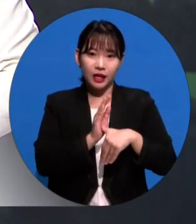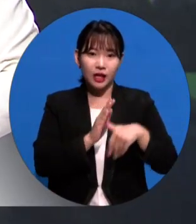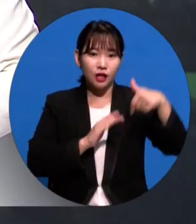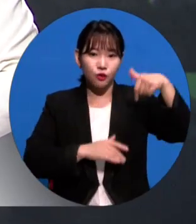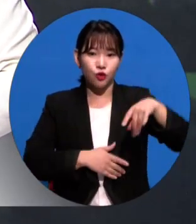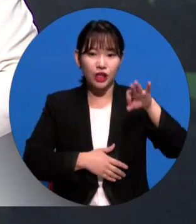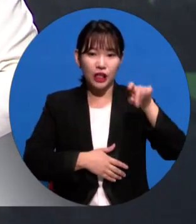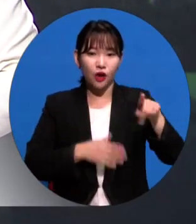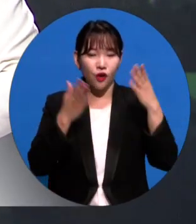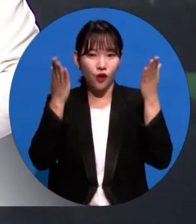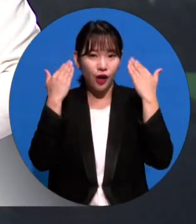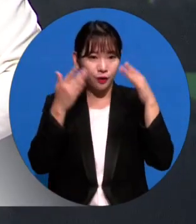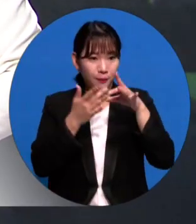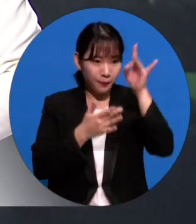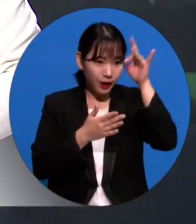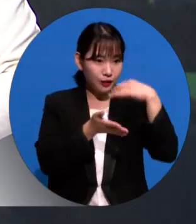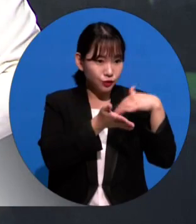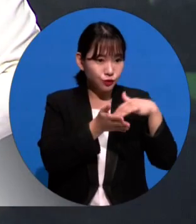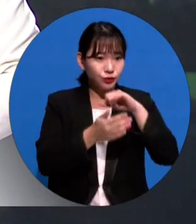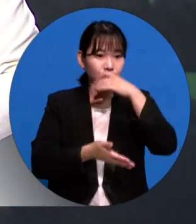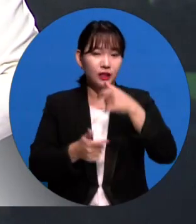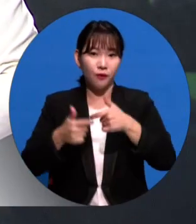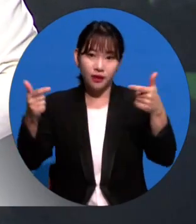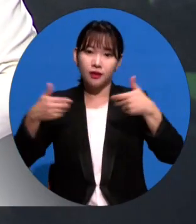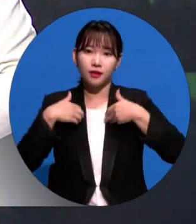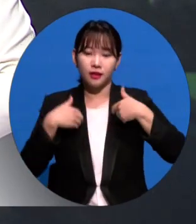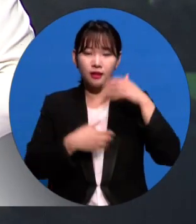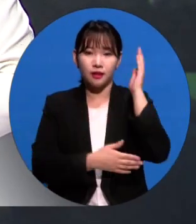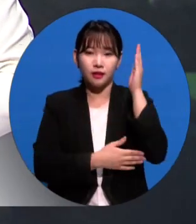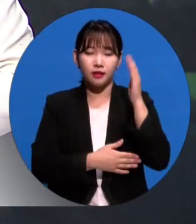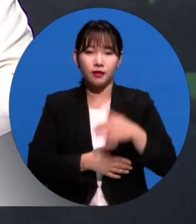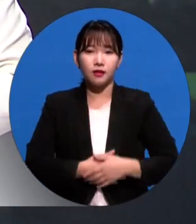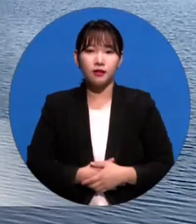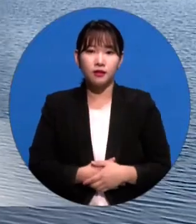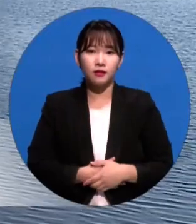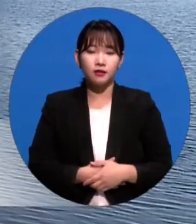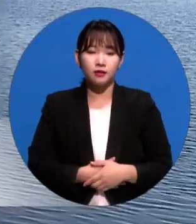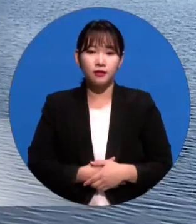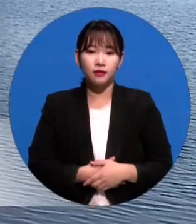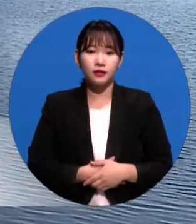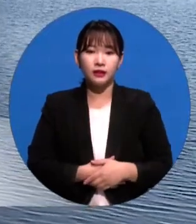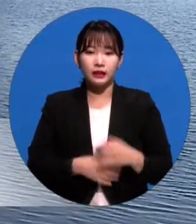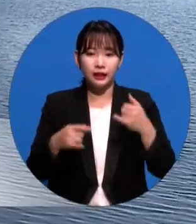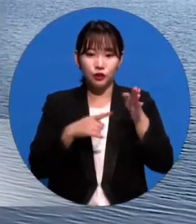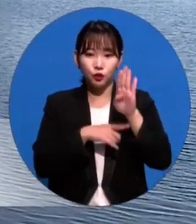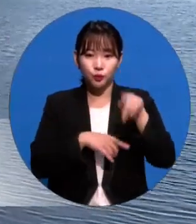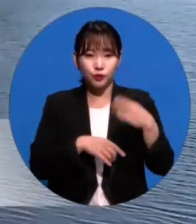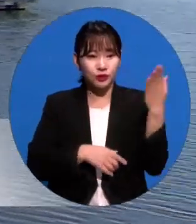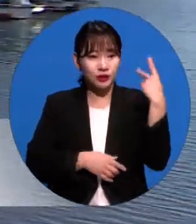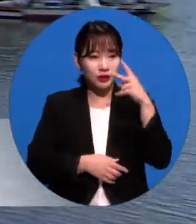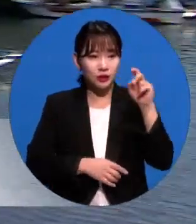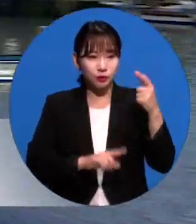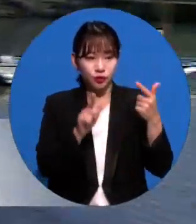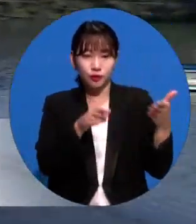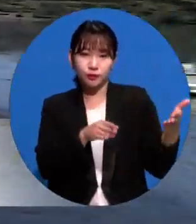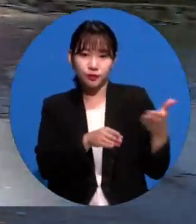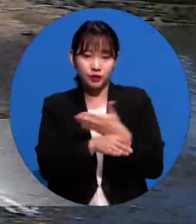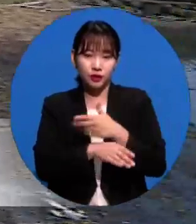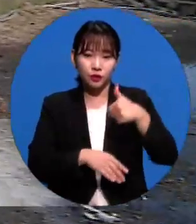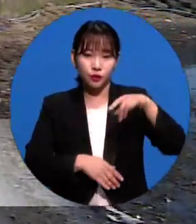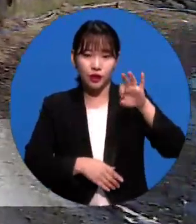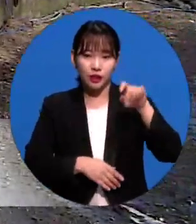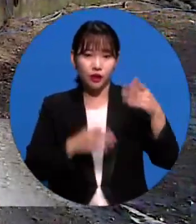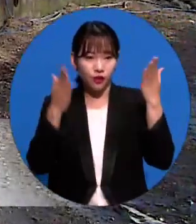귀여학교 선정 개수와 예산 확대가 필요하다고 지적했습니다 해수부는 지난 2016년부터